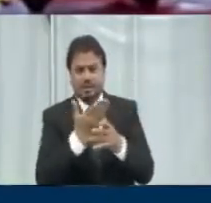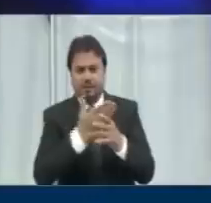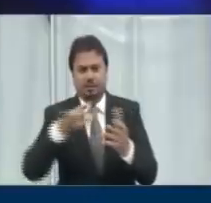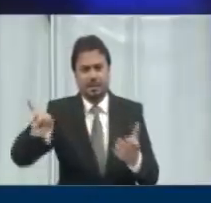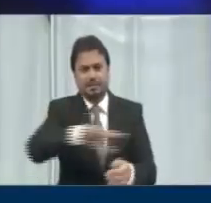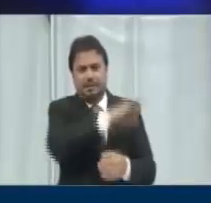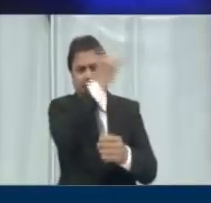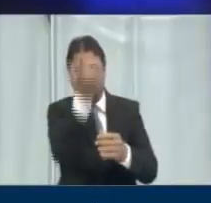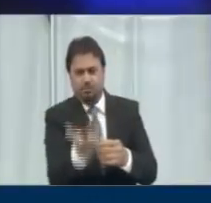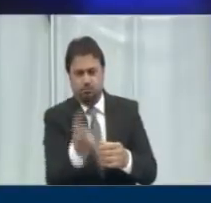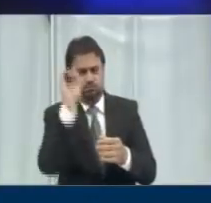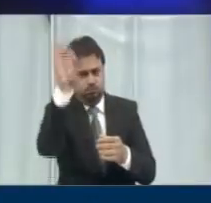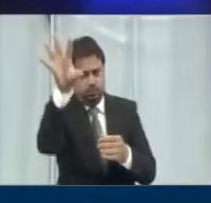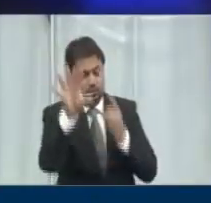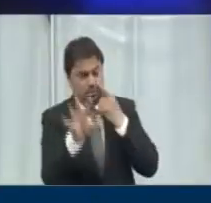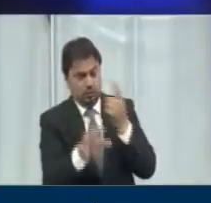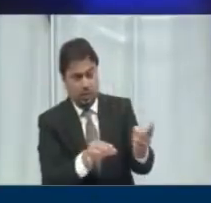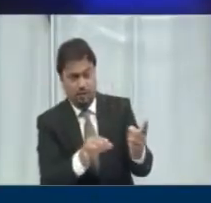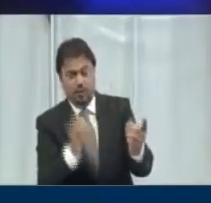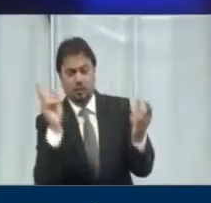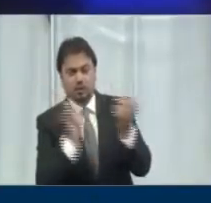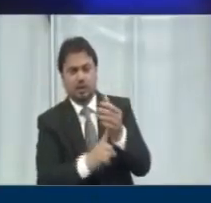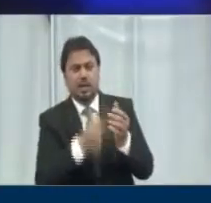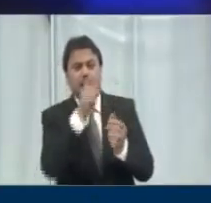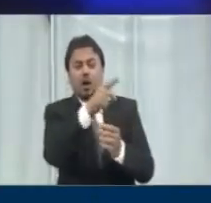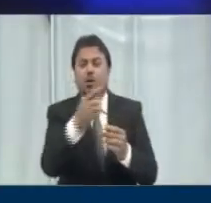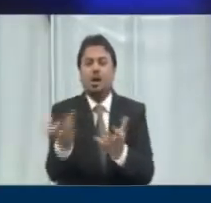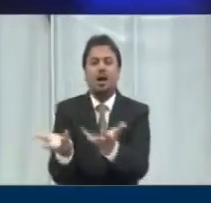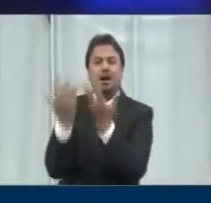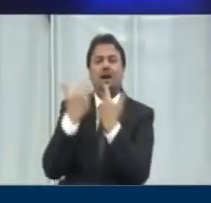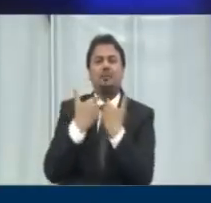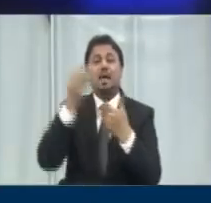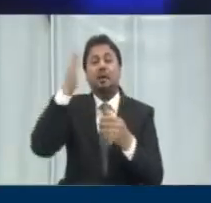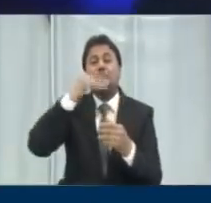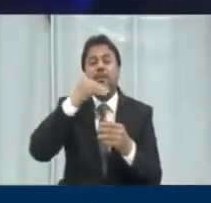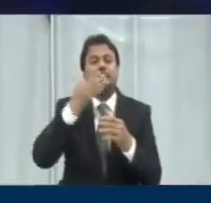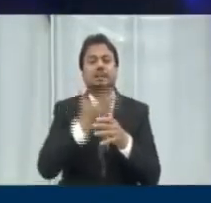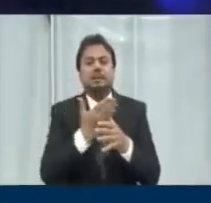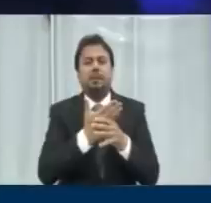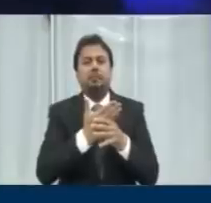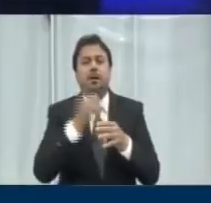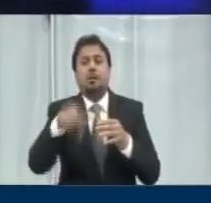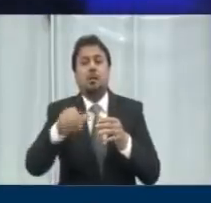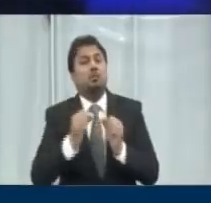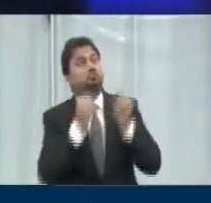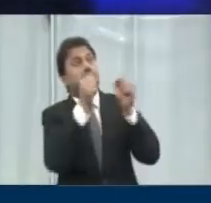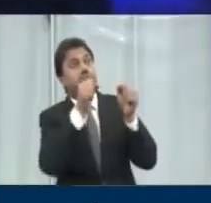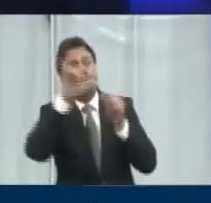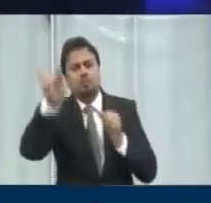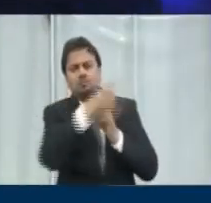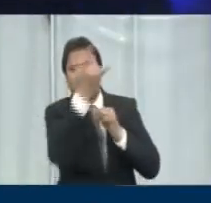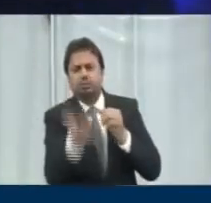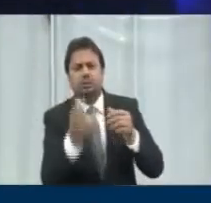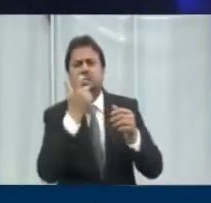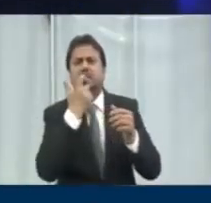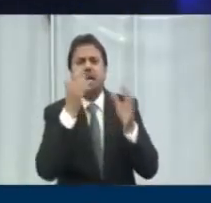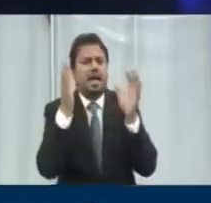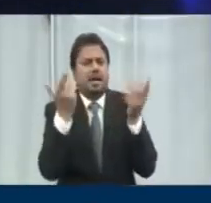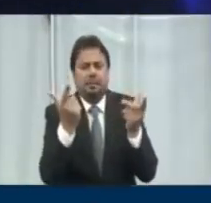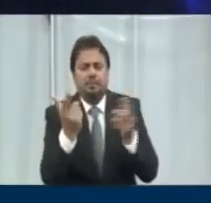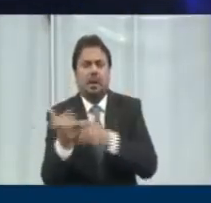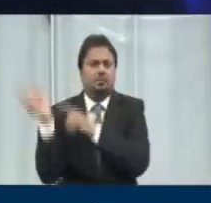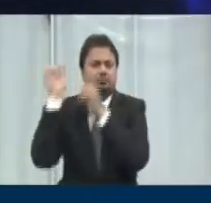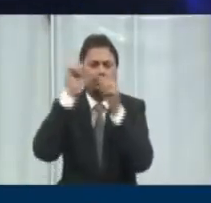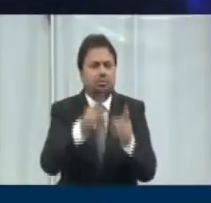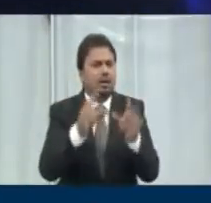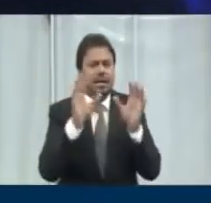الطائرة مباشرة. نعم. طيب إيمان ذكرتي أنها تم إسقاطها في بابل، هل تمت معرفة أسباب هذا الإسقاط أو سنة هذا الإسقاط؟ هل